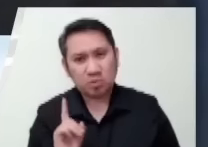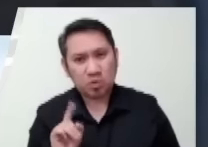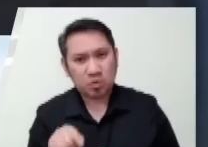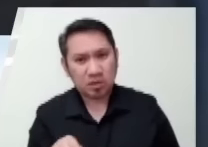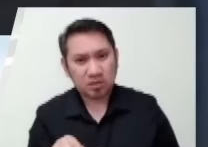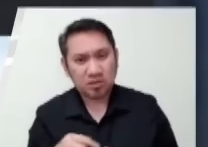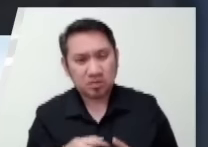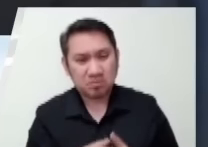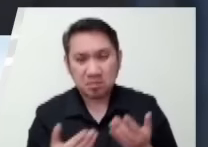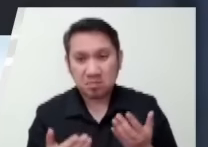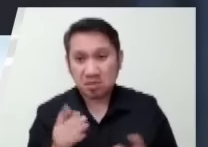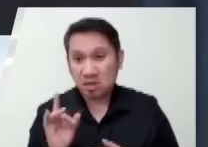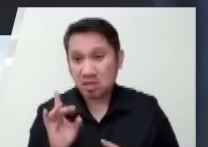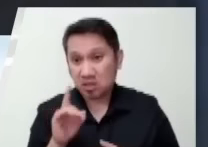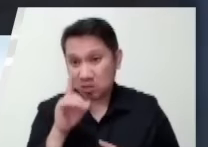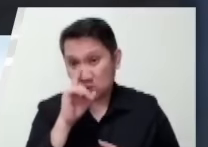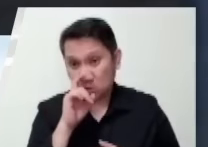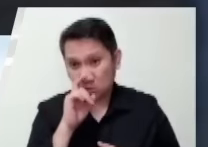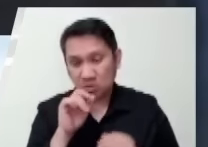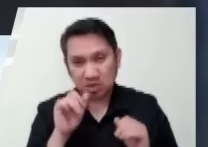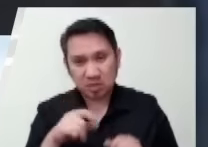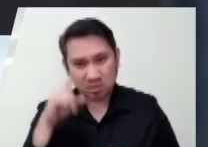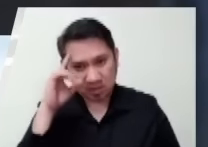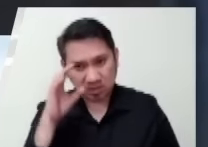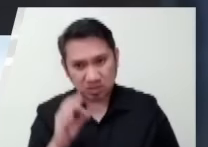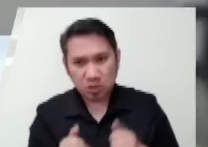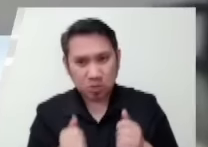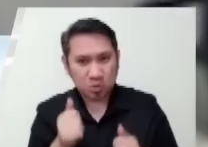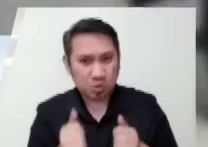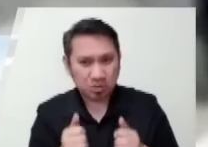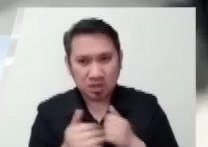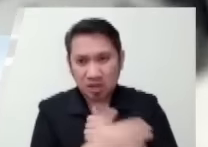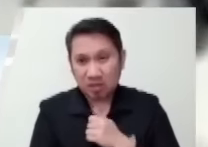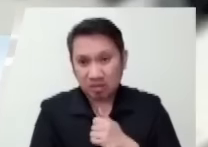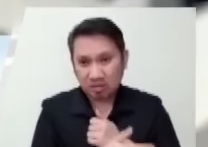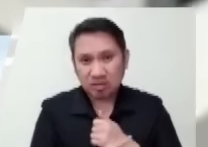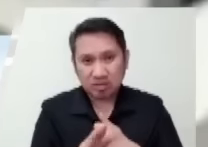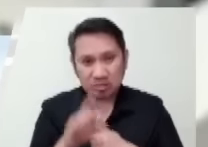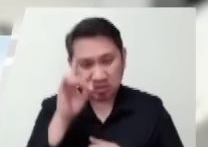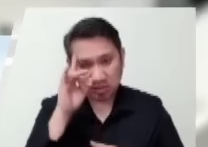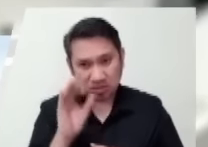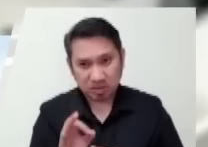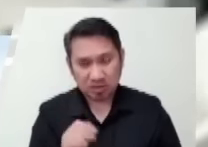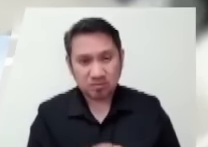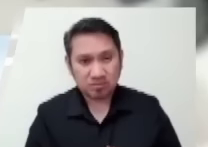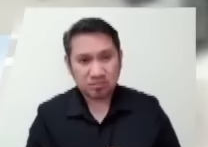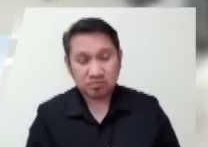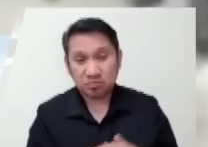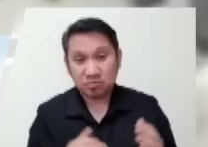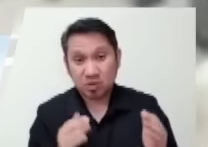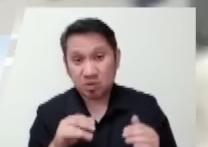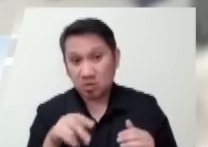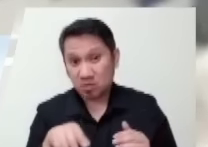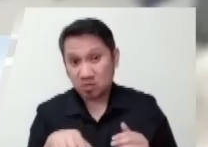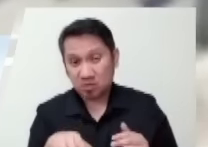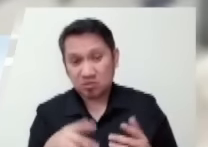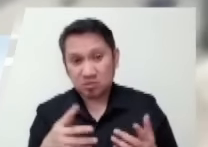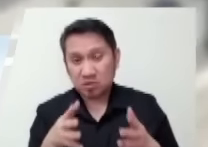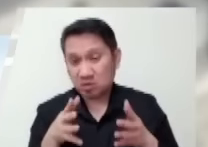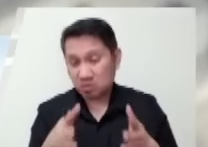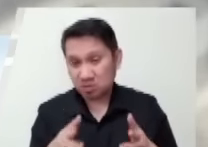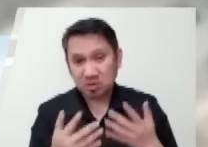siguro 18 years old para makapamili siya kung anong nationality ang kukunin niya. Sa PAO, umaasa ang mga inabando ng bata, simula ng makulong